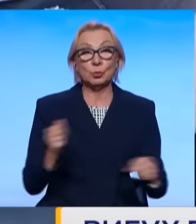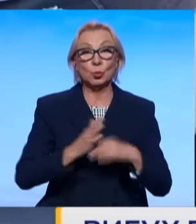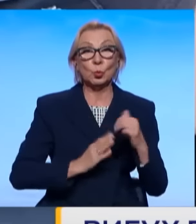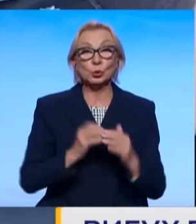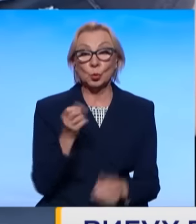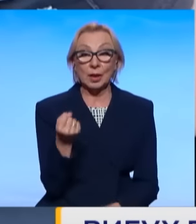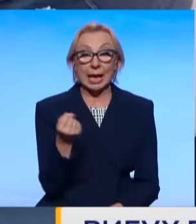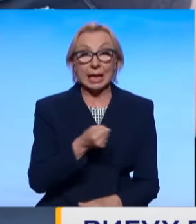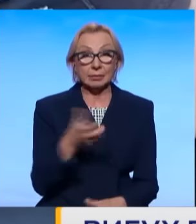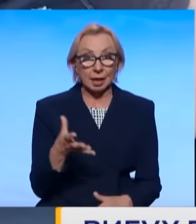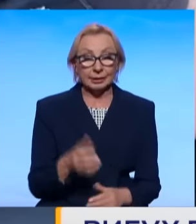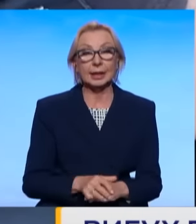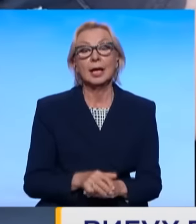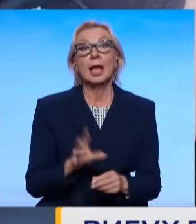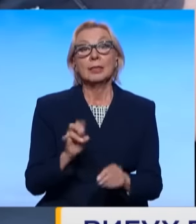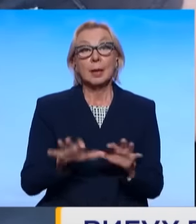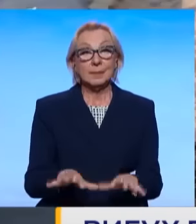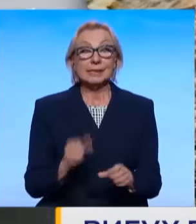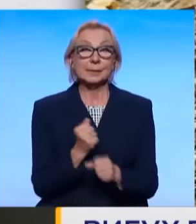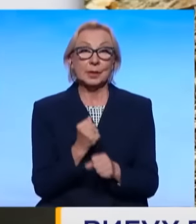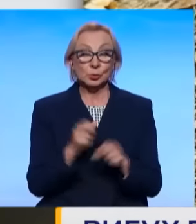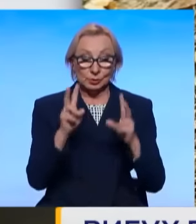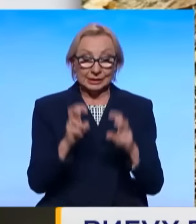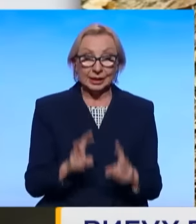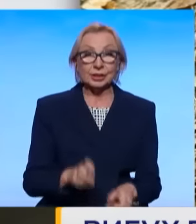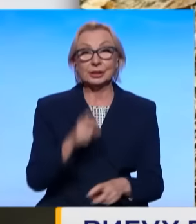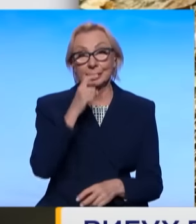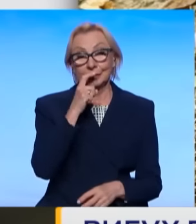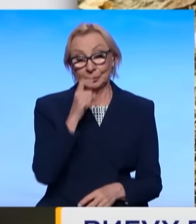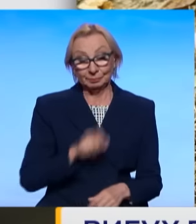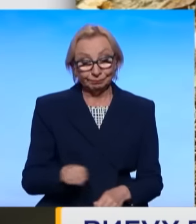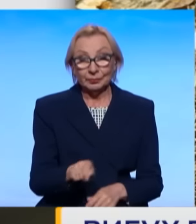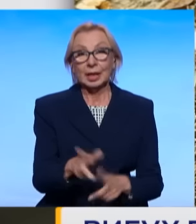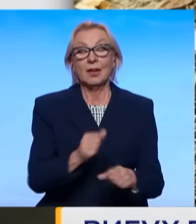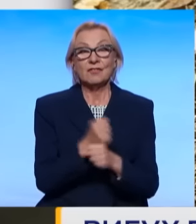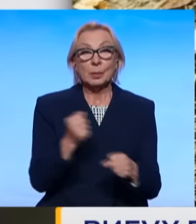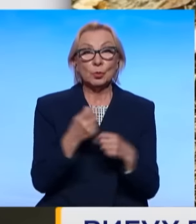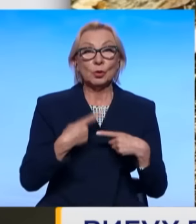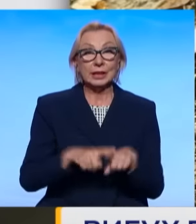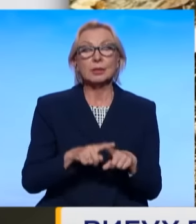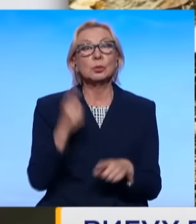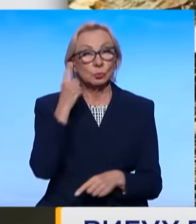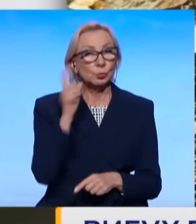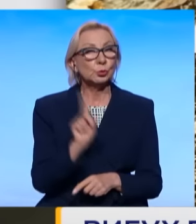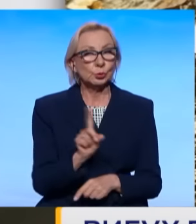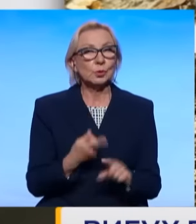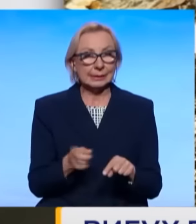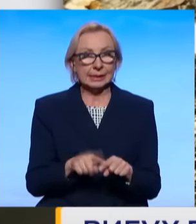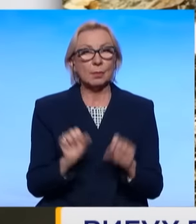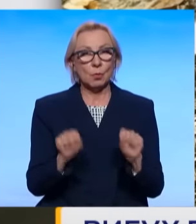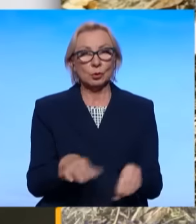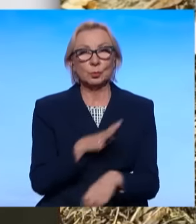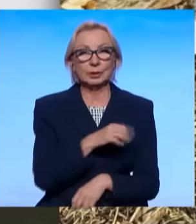виявили неподалік. На місці працюють слідчі, кінологи, вибухотехніки. Не виключають, що це могло